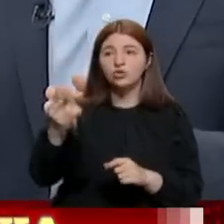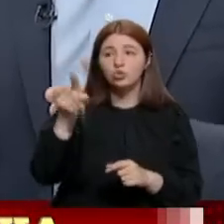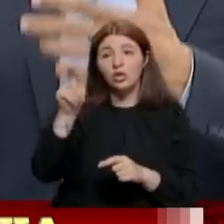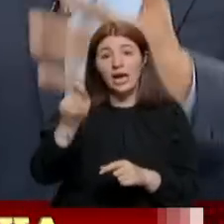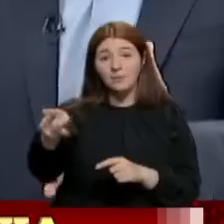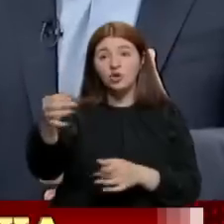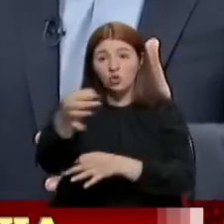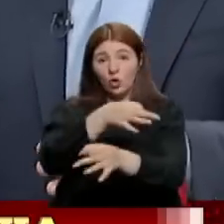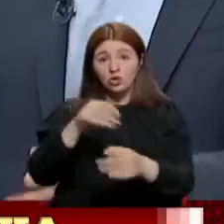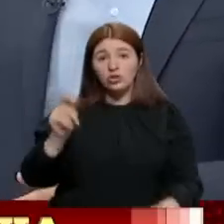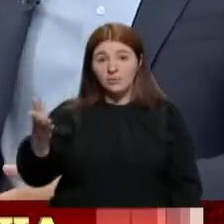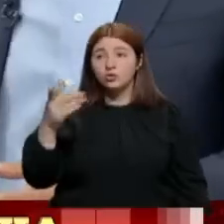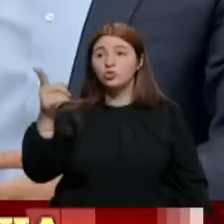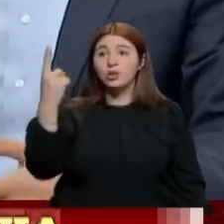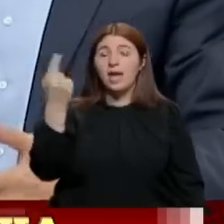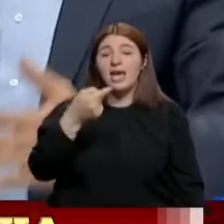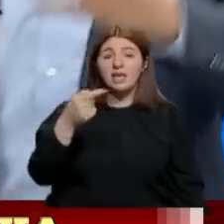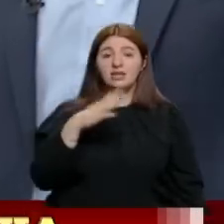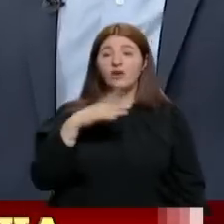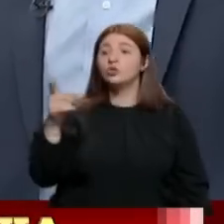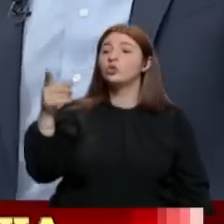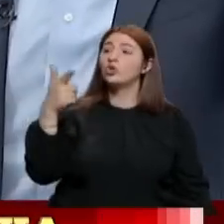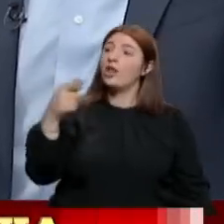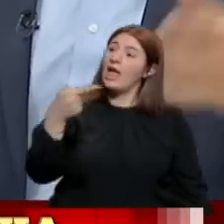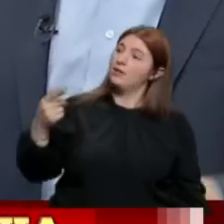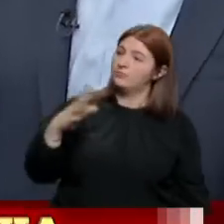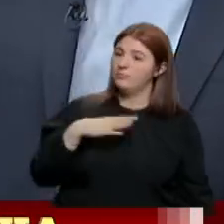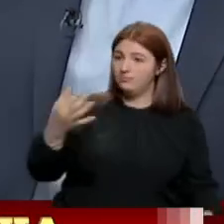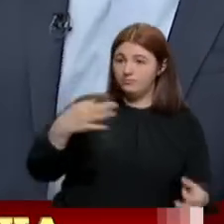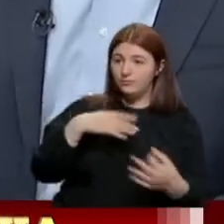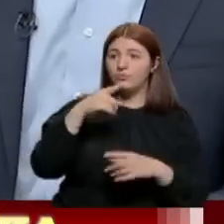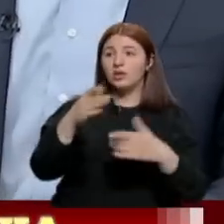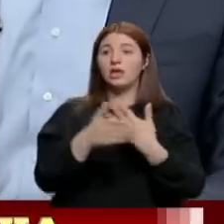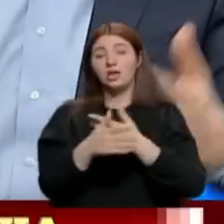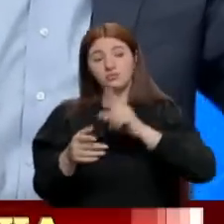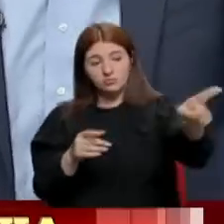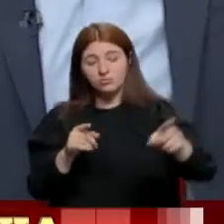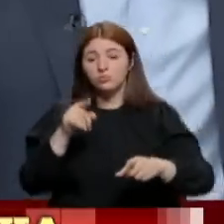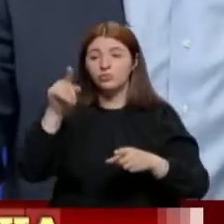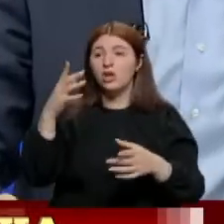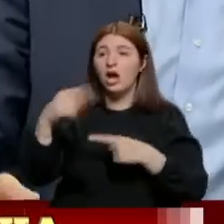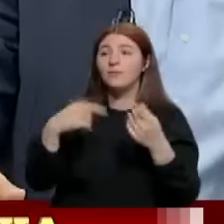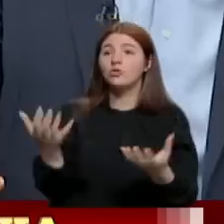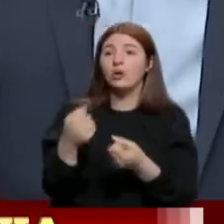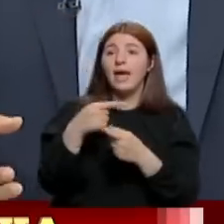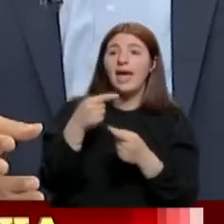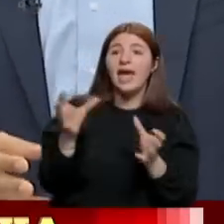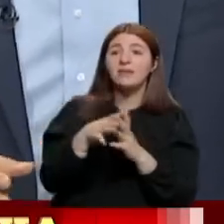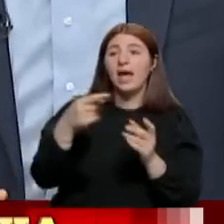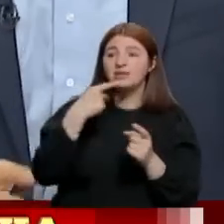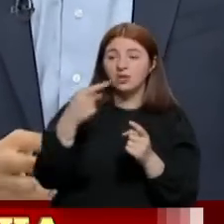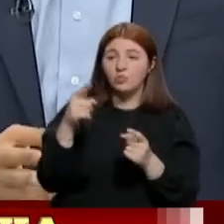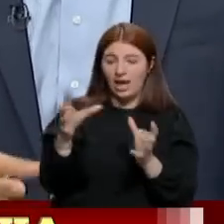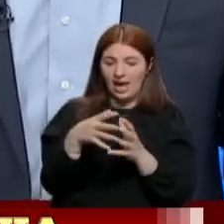şunu yapın, koordine edin. Şurada bir açık var. Şu köyde bir eksik var. Şuraya da yardım yapın. Şurada arama kurtarma ekibi eksik diye